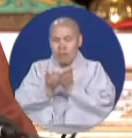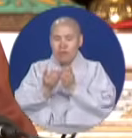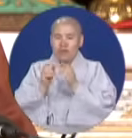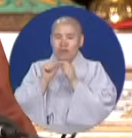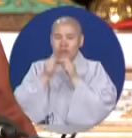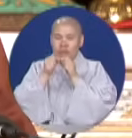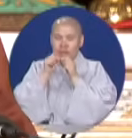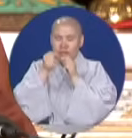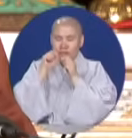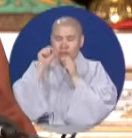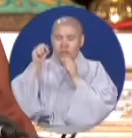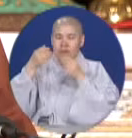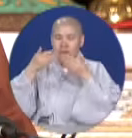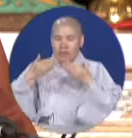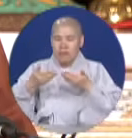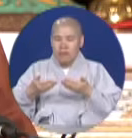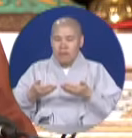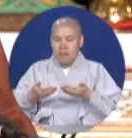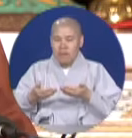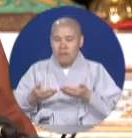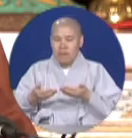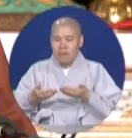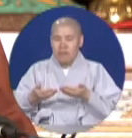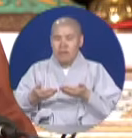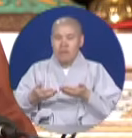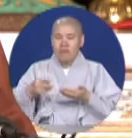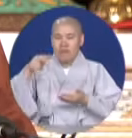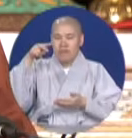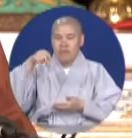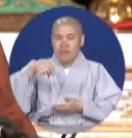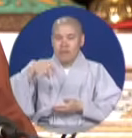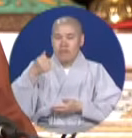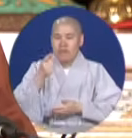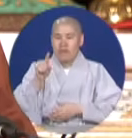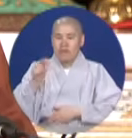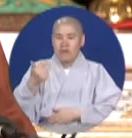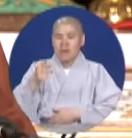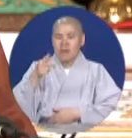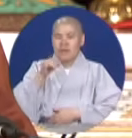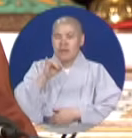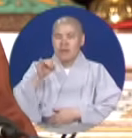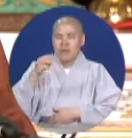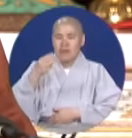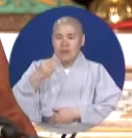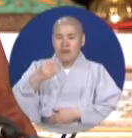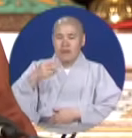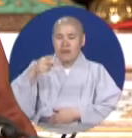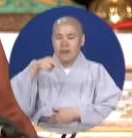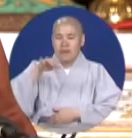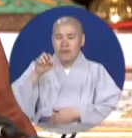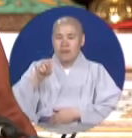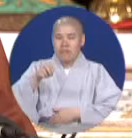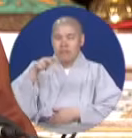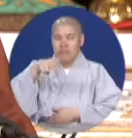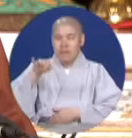영원히 쉬고 수한 일심지원이라